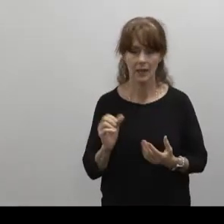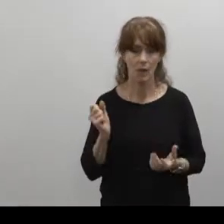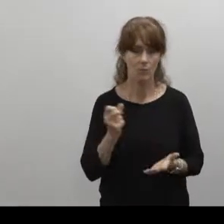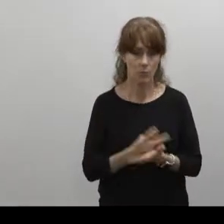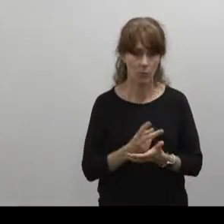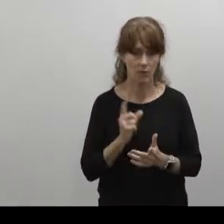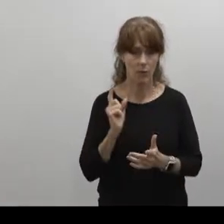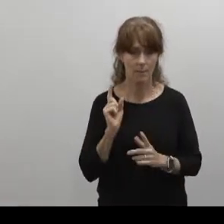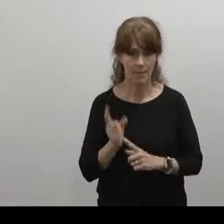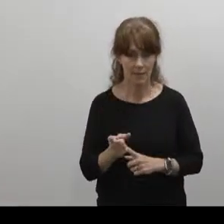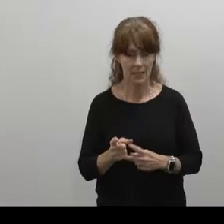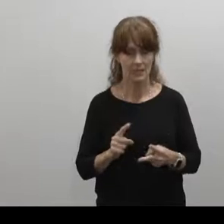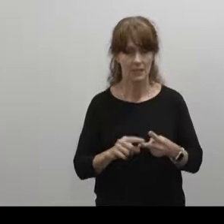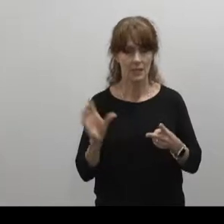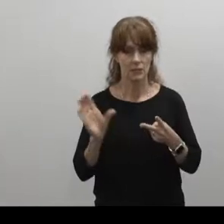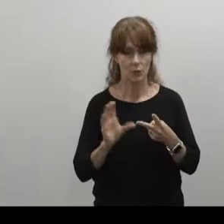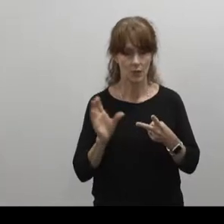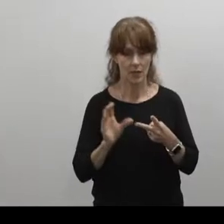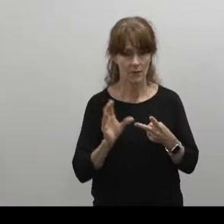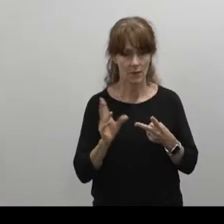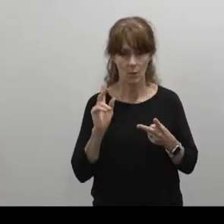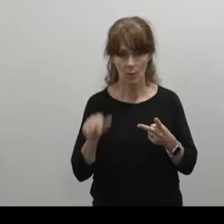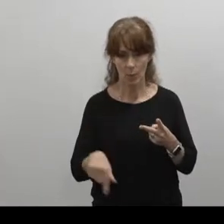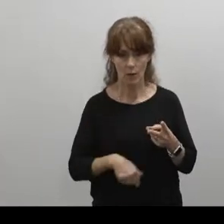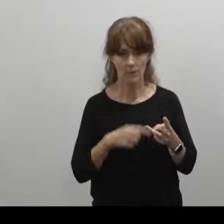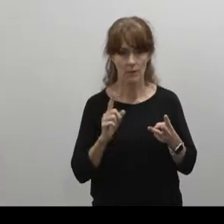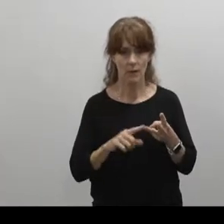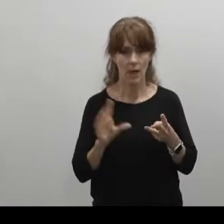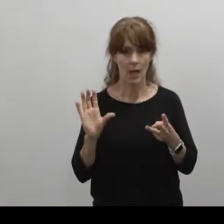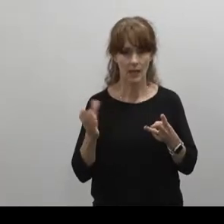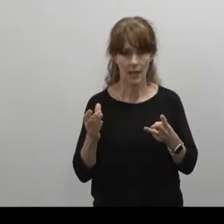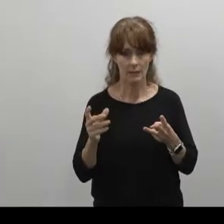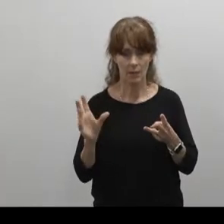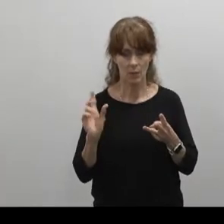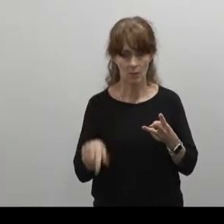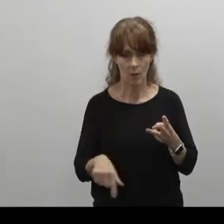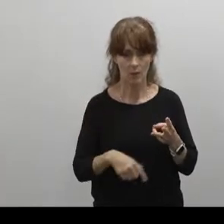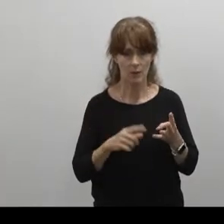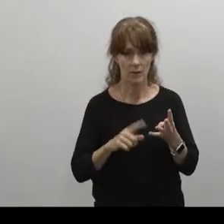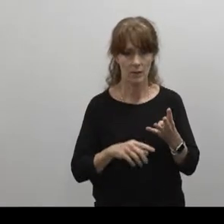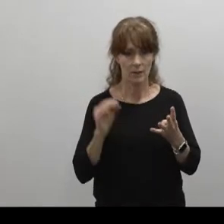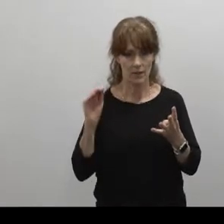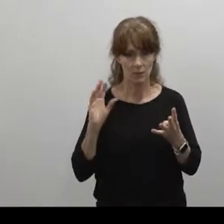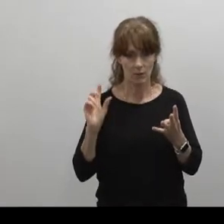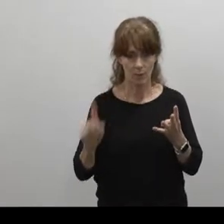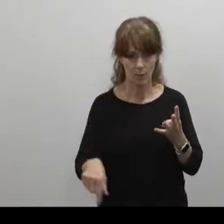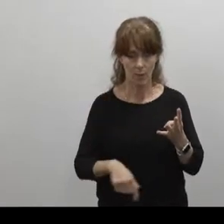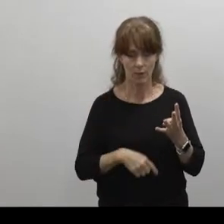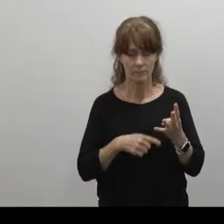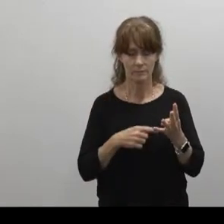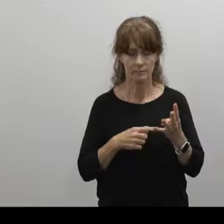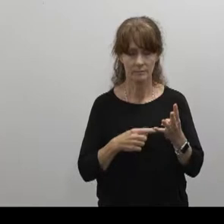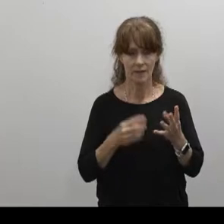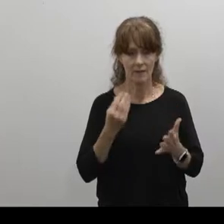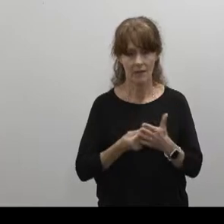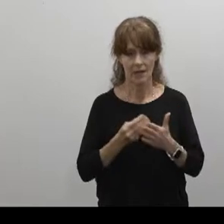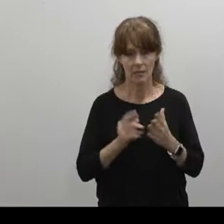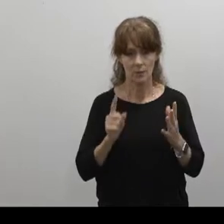mở khởi thật ta là consent calendar nó vì miền rụp bởi dân mạch vì miền trông thầy dân mạch vì miền đầu